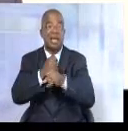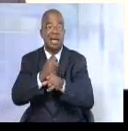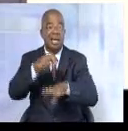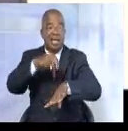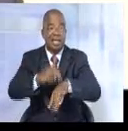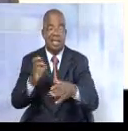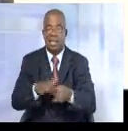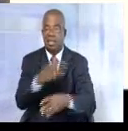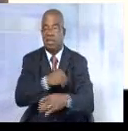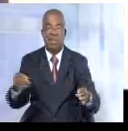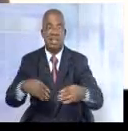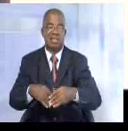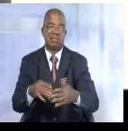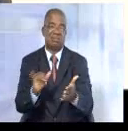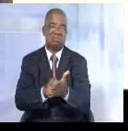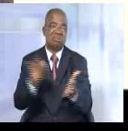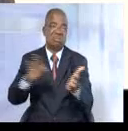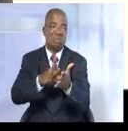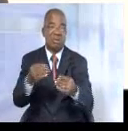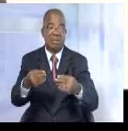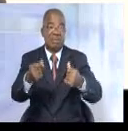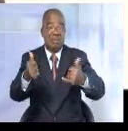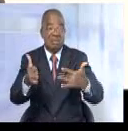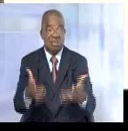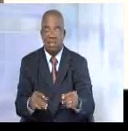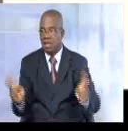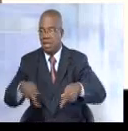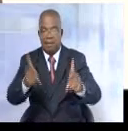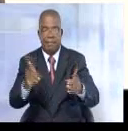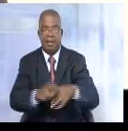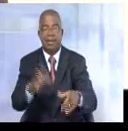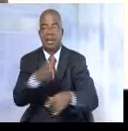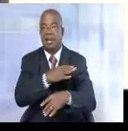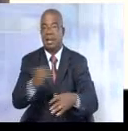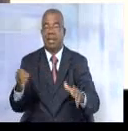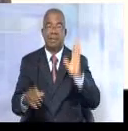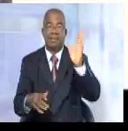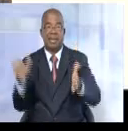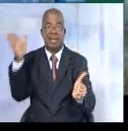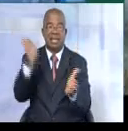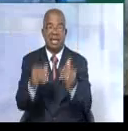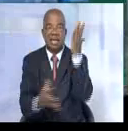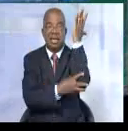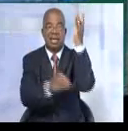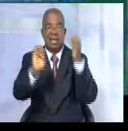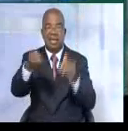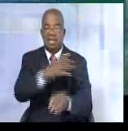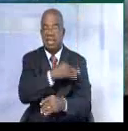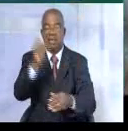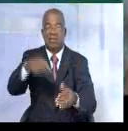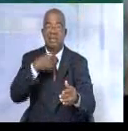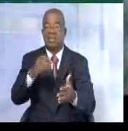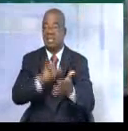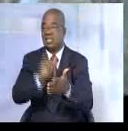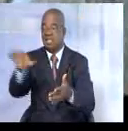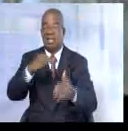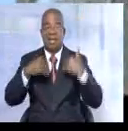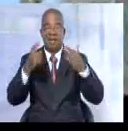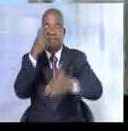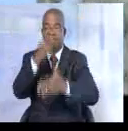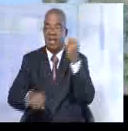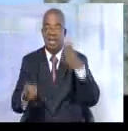pauvreté, puisqu'il confère aux activités agricoles de meilleurs rendements. Le coût et la production de cet